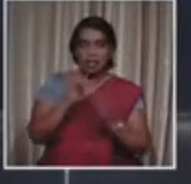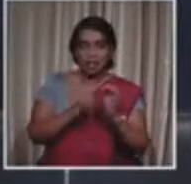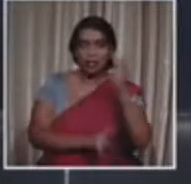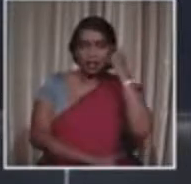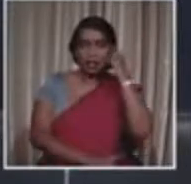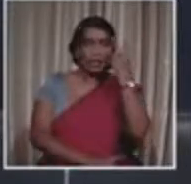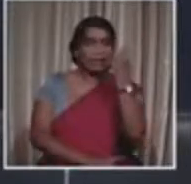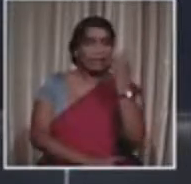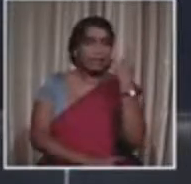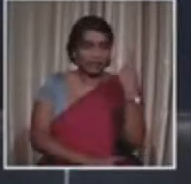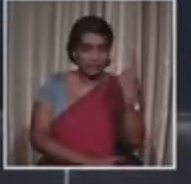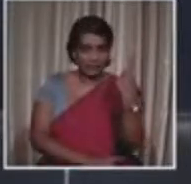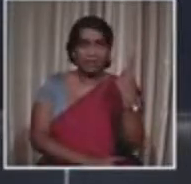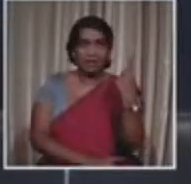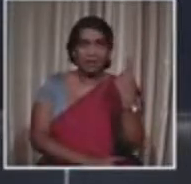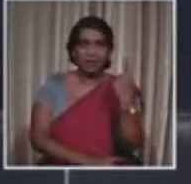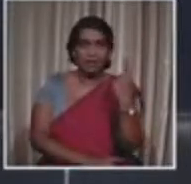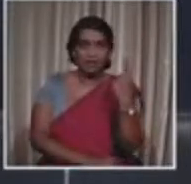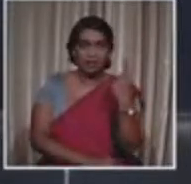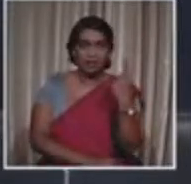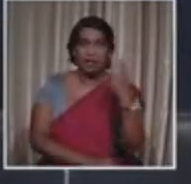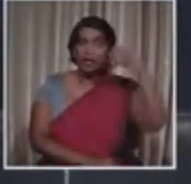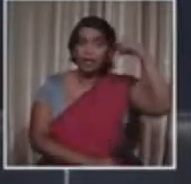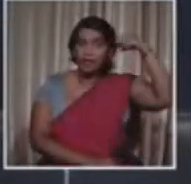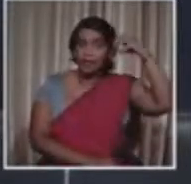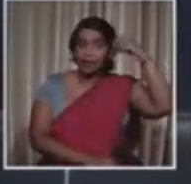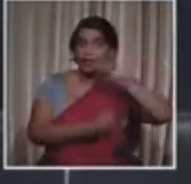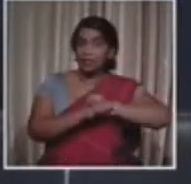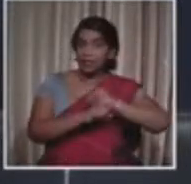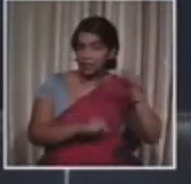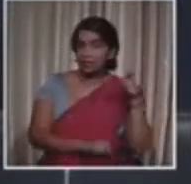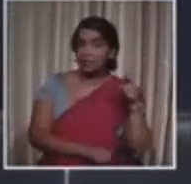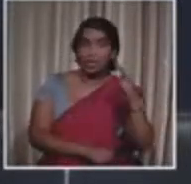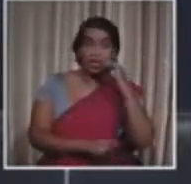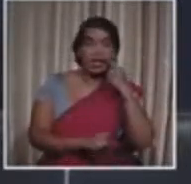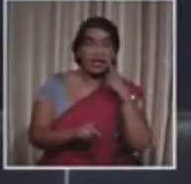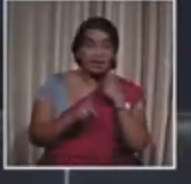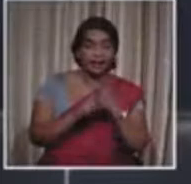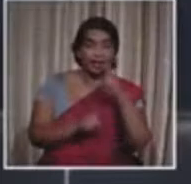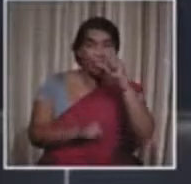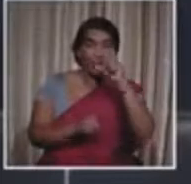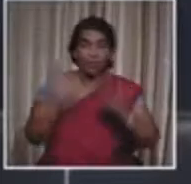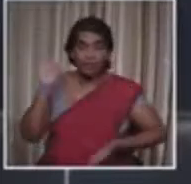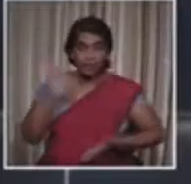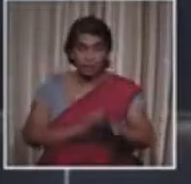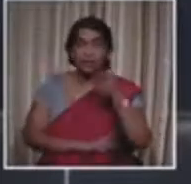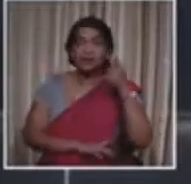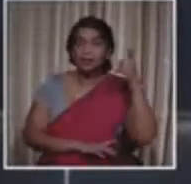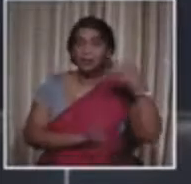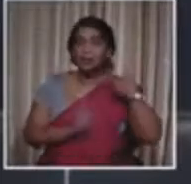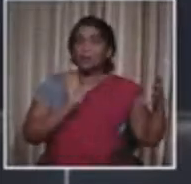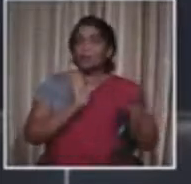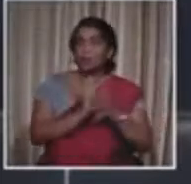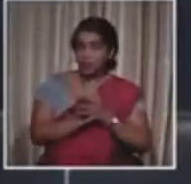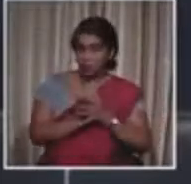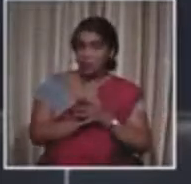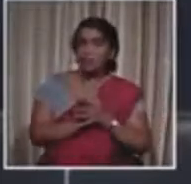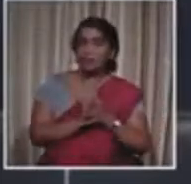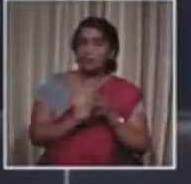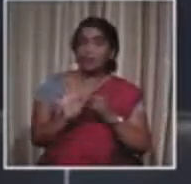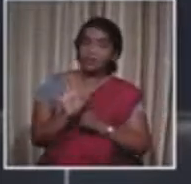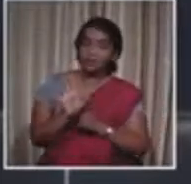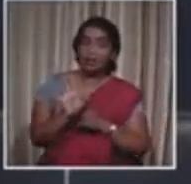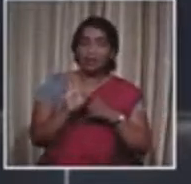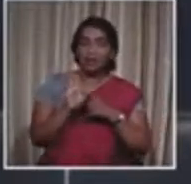dannawa 2001 ara viduli balaye nathuwa api nuwara indan kolombata enakota etuma api ekka aave youn